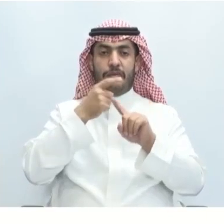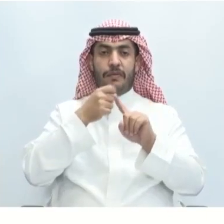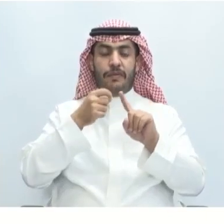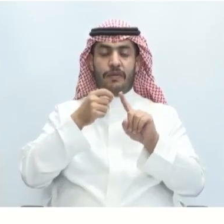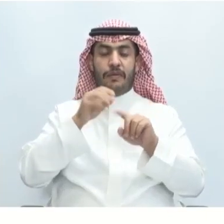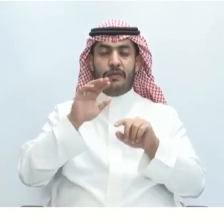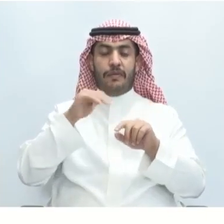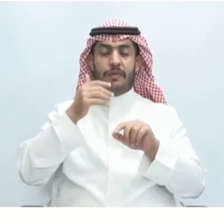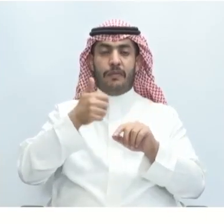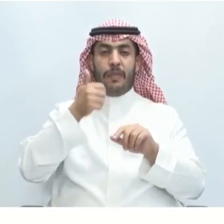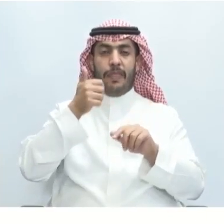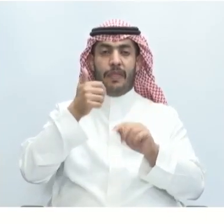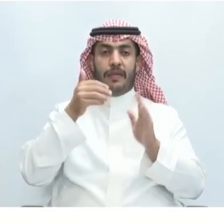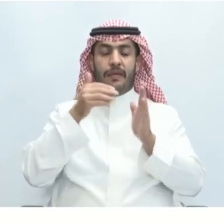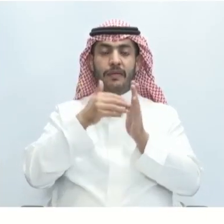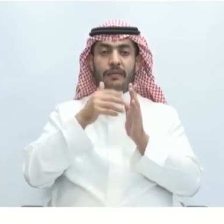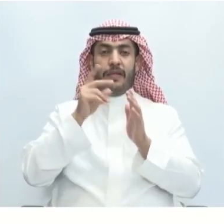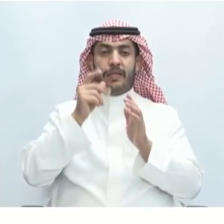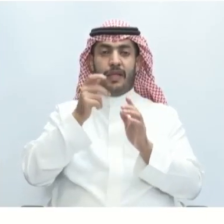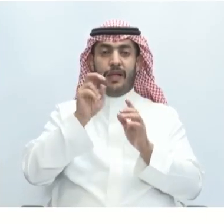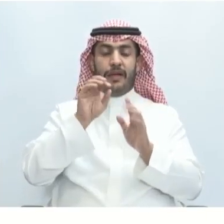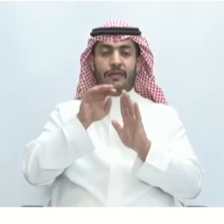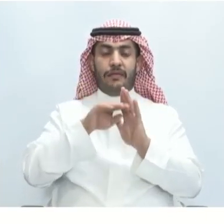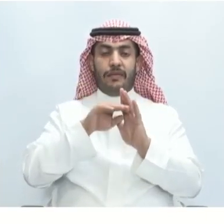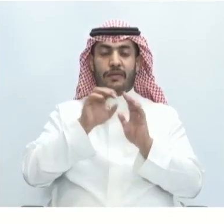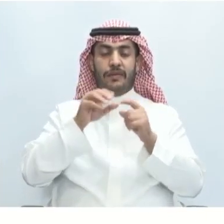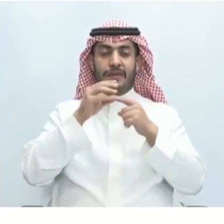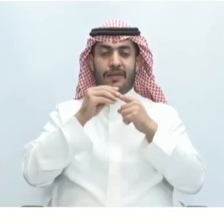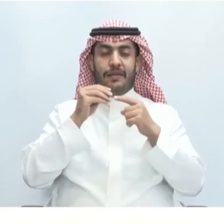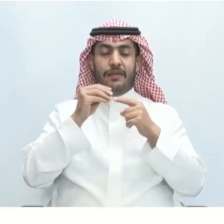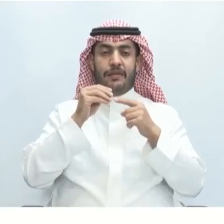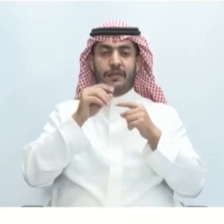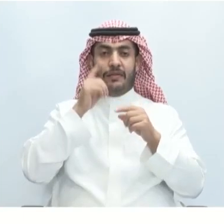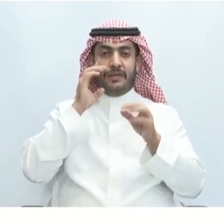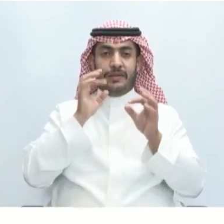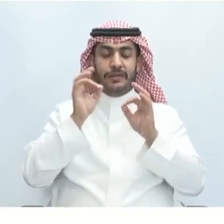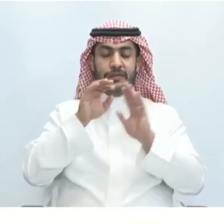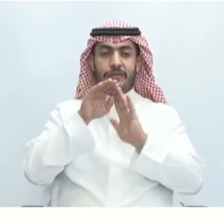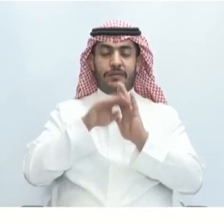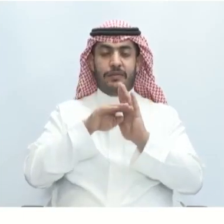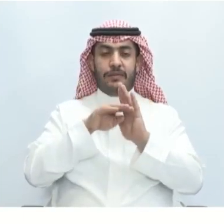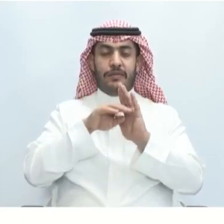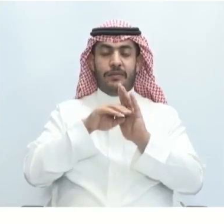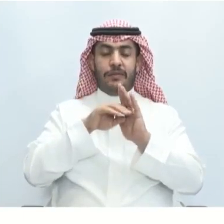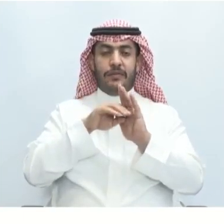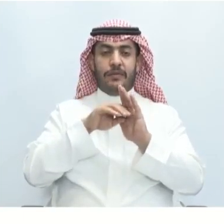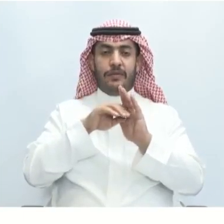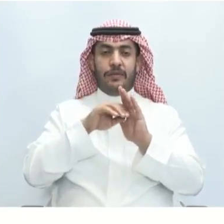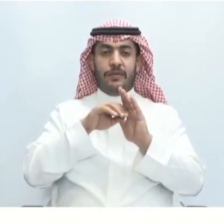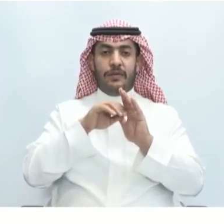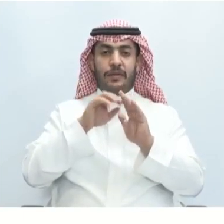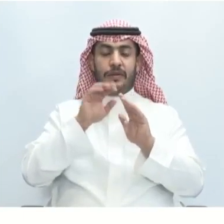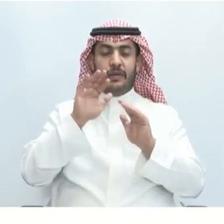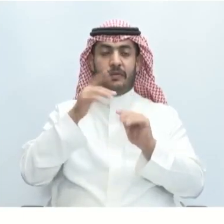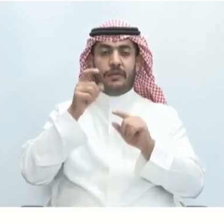بالتالي لا يمكن تجاوز الطاقه اذا هنالك خلل لابد ان نعود ونصح هذا الخلل الى ان نصل الى ان